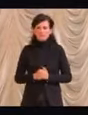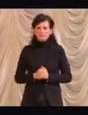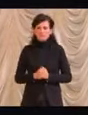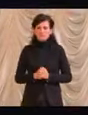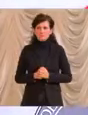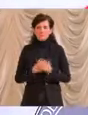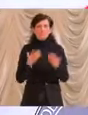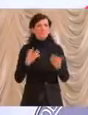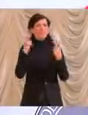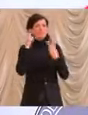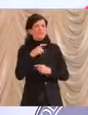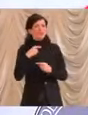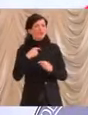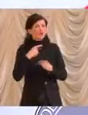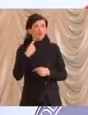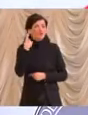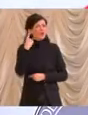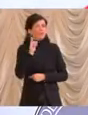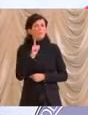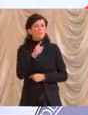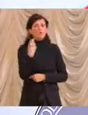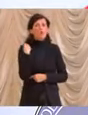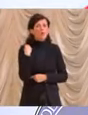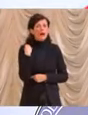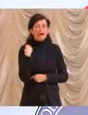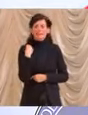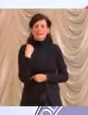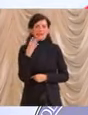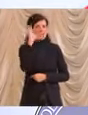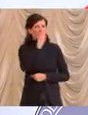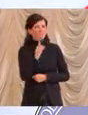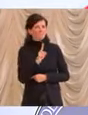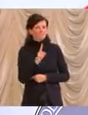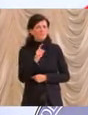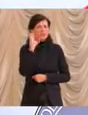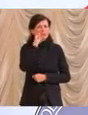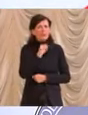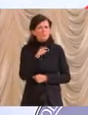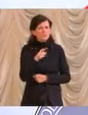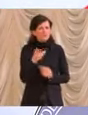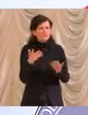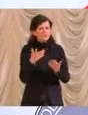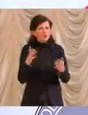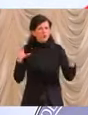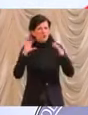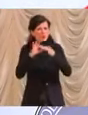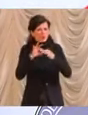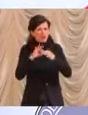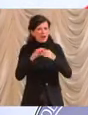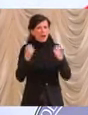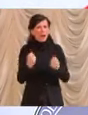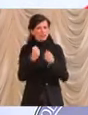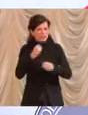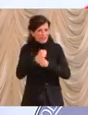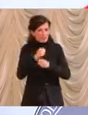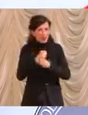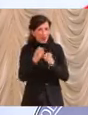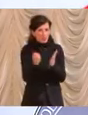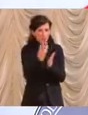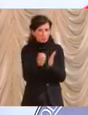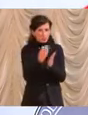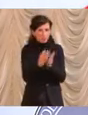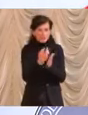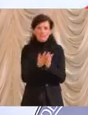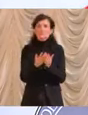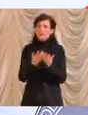Guardi, non l'abbiamo sentita, abbiamo capito soltanto che la domanda riguarda le attività produttive. La ripresa